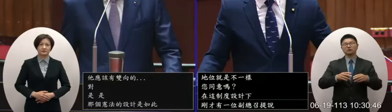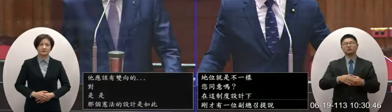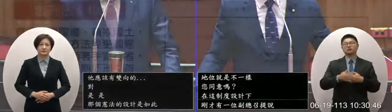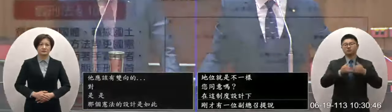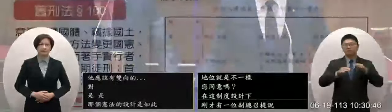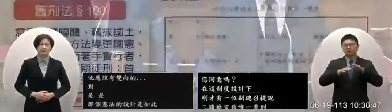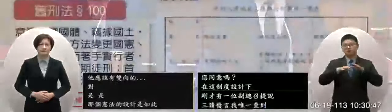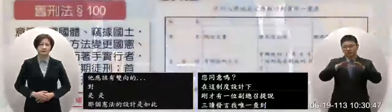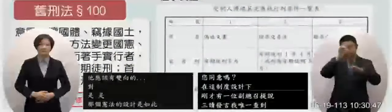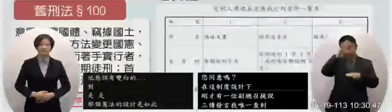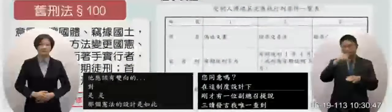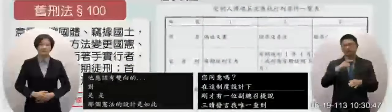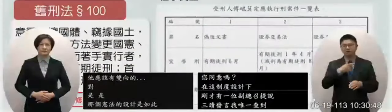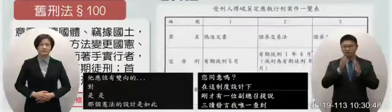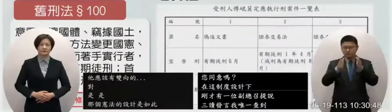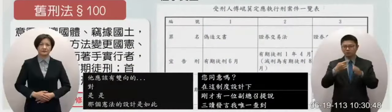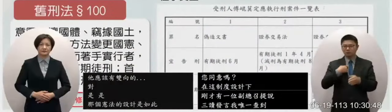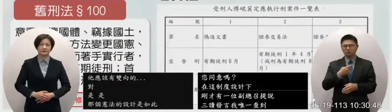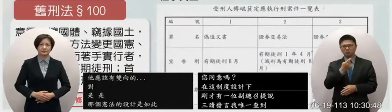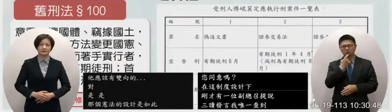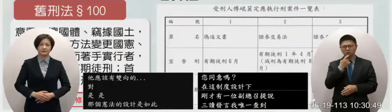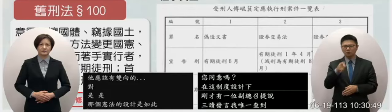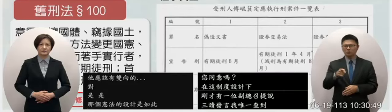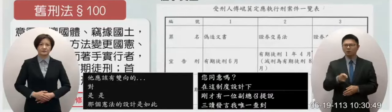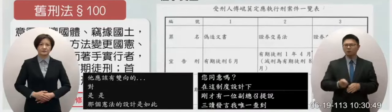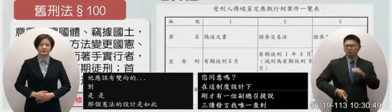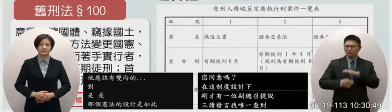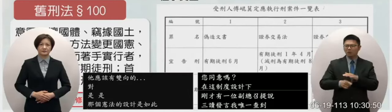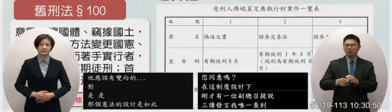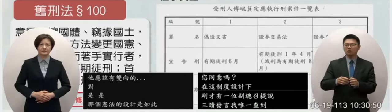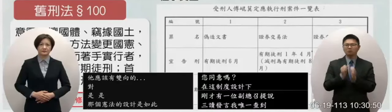犯来办我。请问一下院长或部长，什么是意图犯？